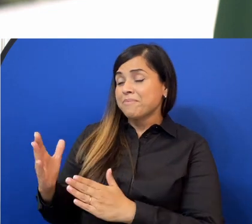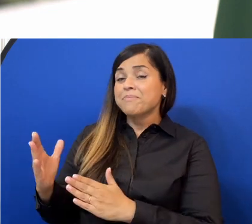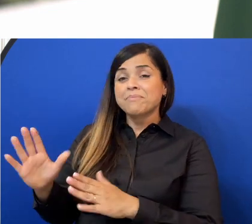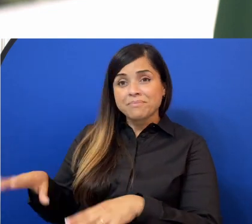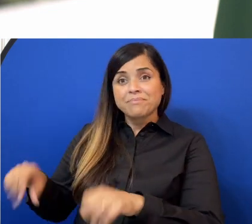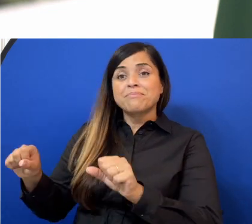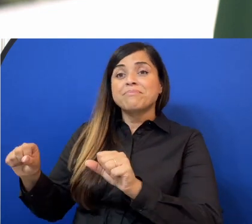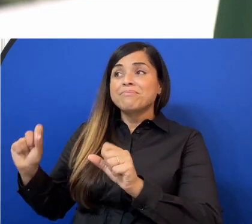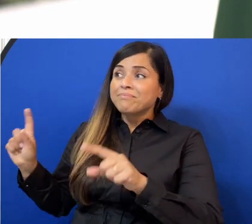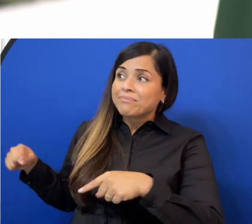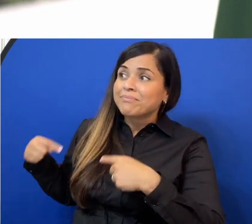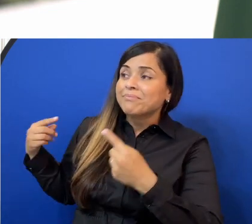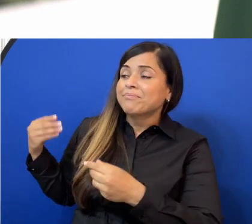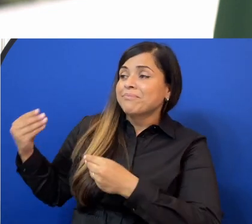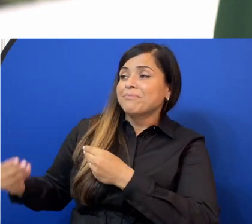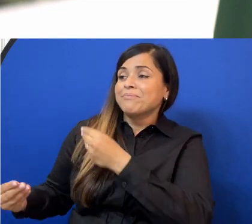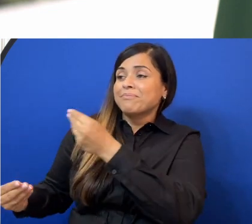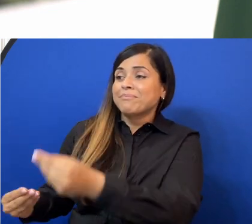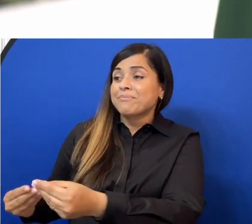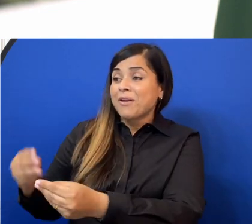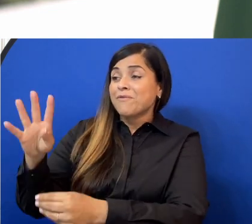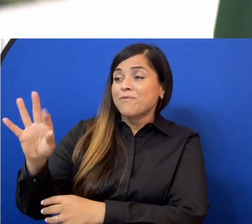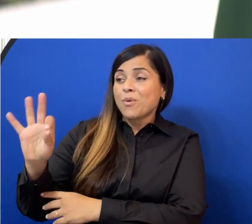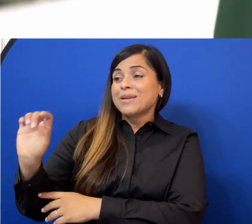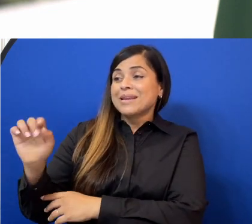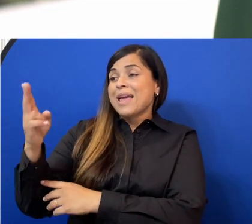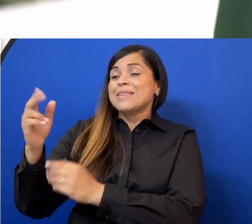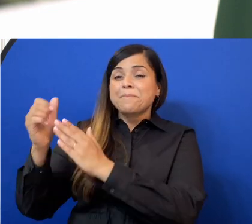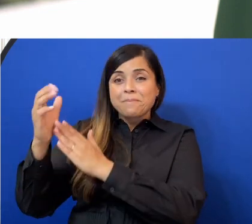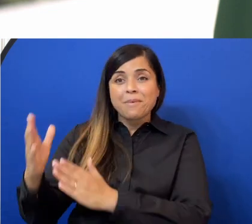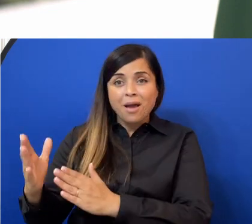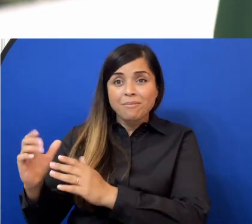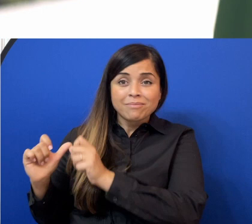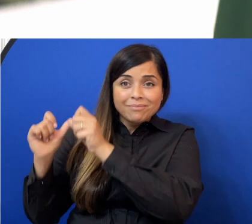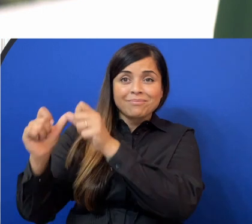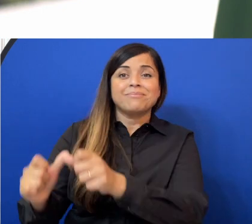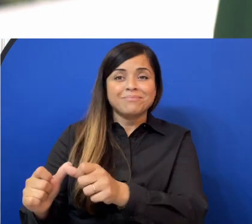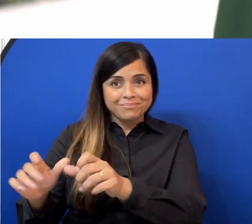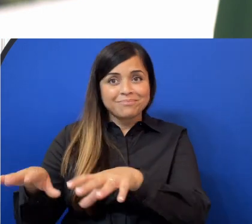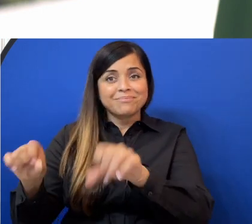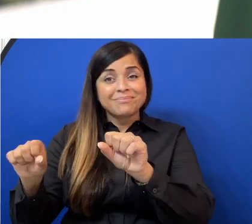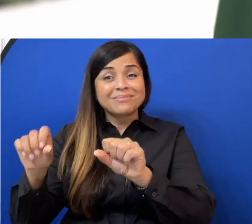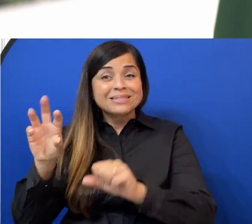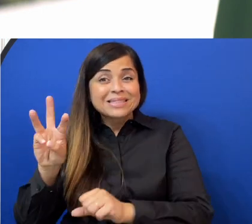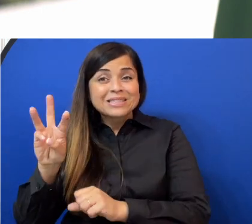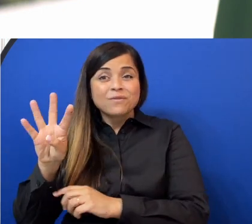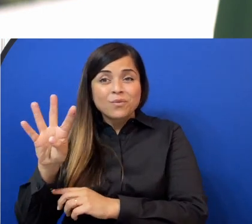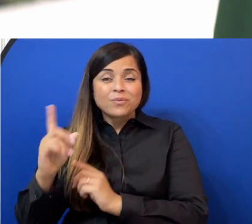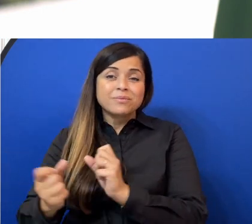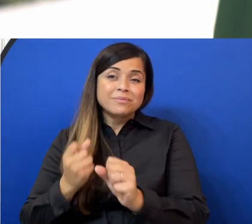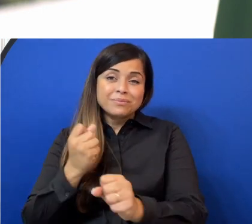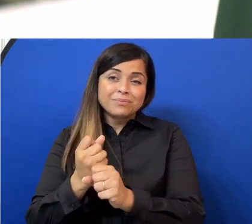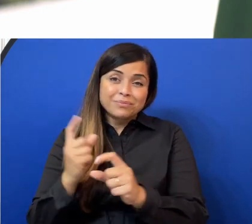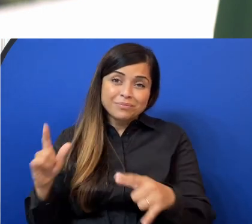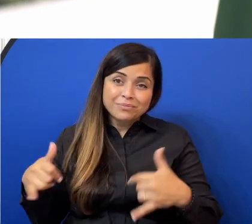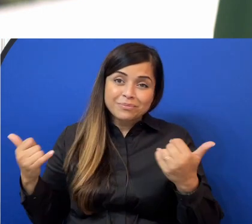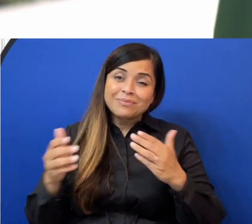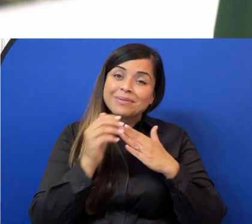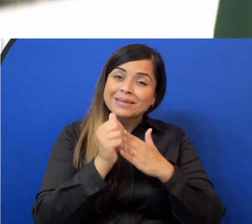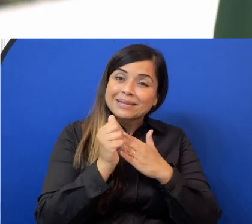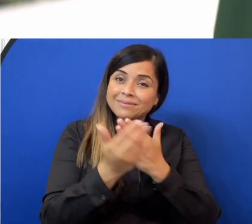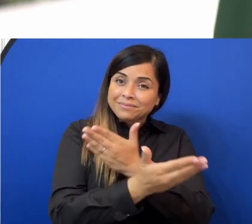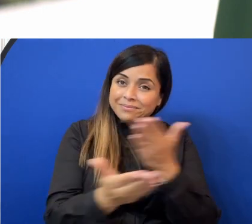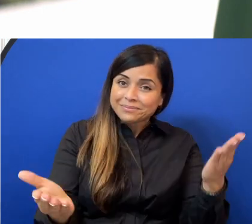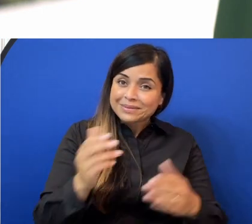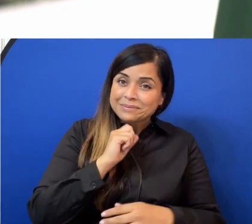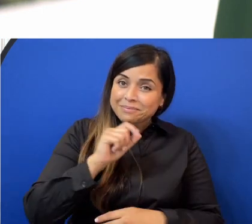Imamat as the 49th hereditary Imam, or spiritual leader, of the Shia Imami Ismaili Muslims.